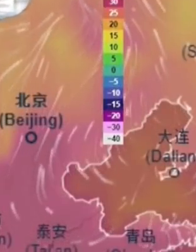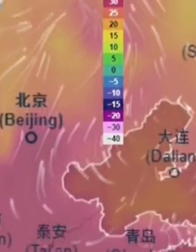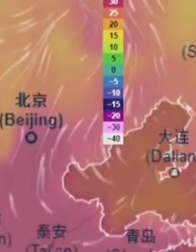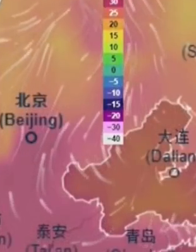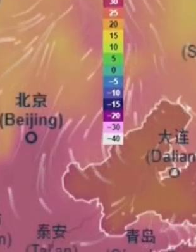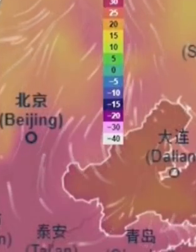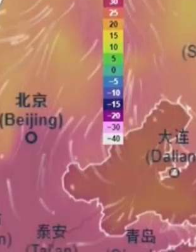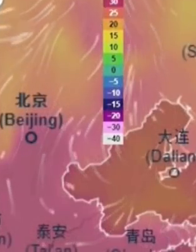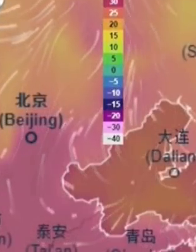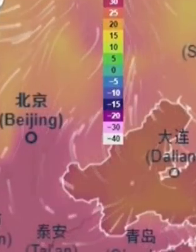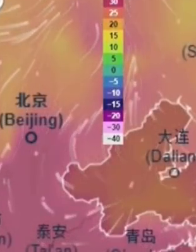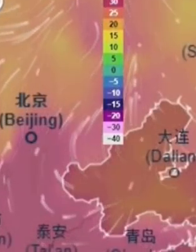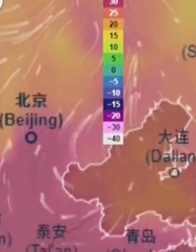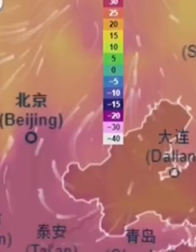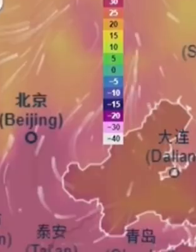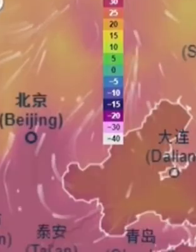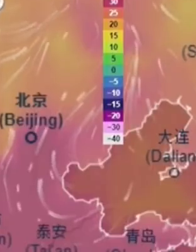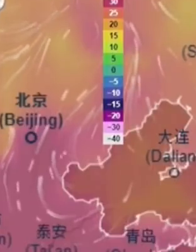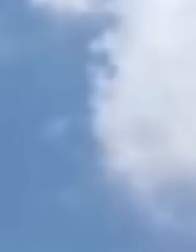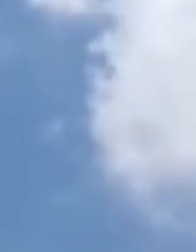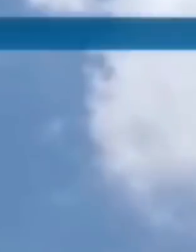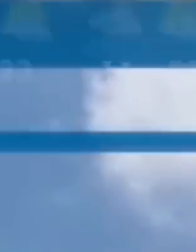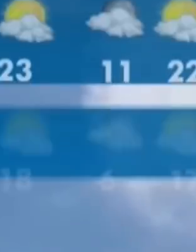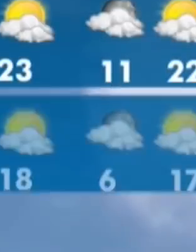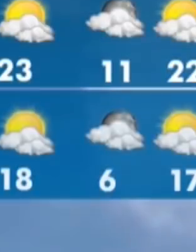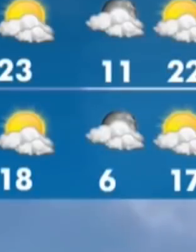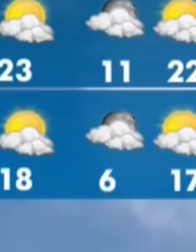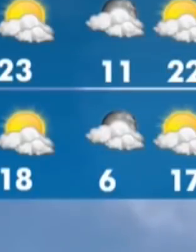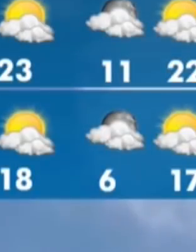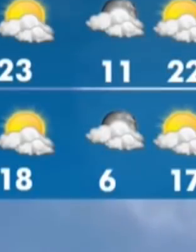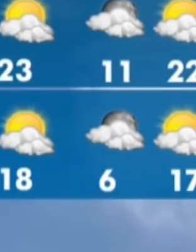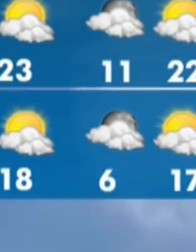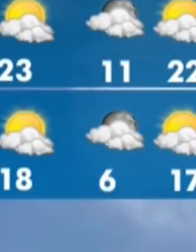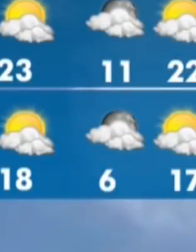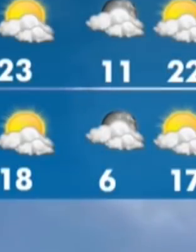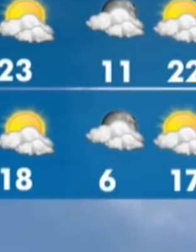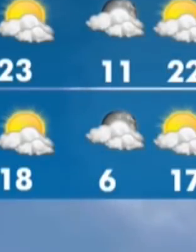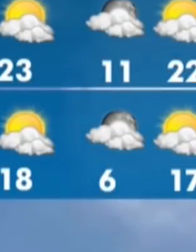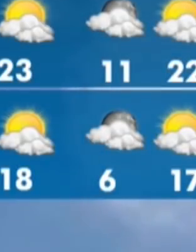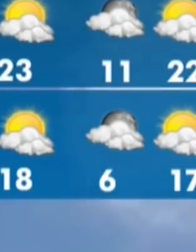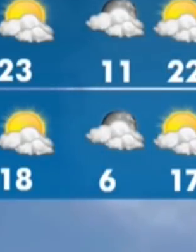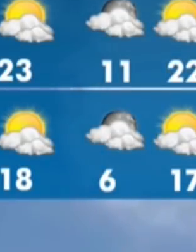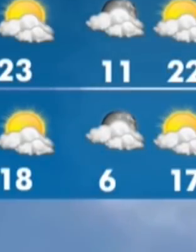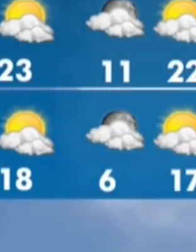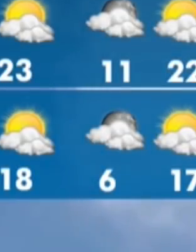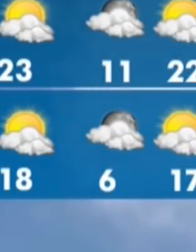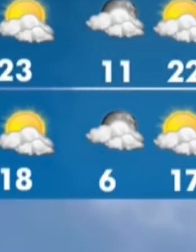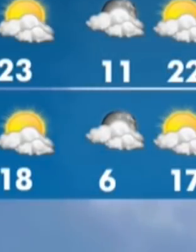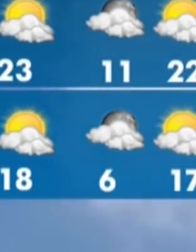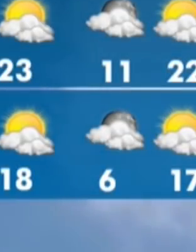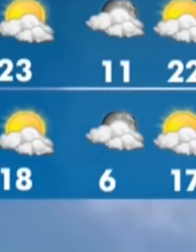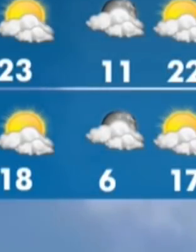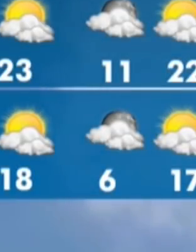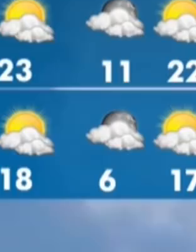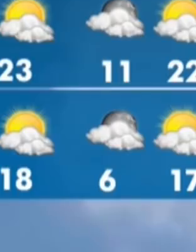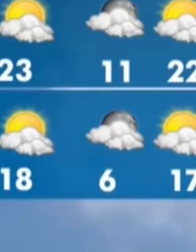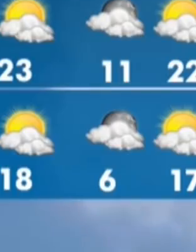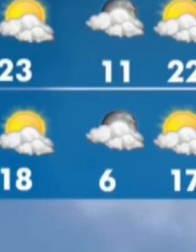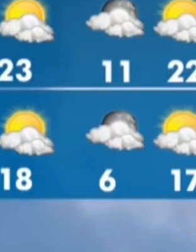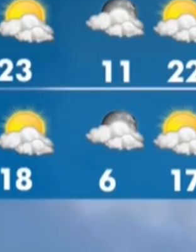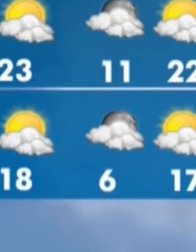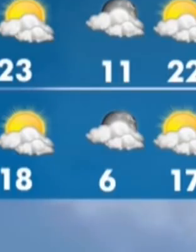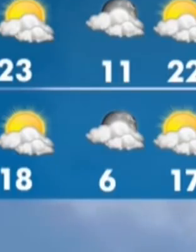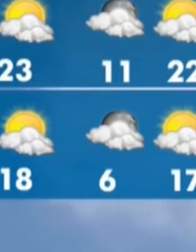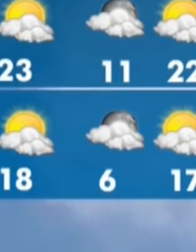нийт нутгийн цагаагаар мэдээллийг хүлээн авч үзнэ үү. Үлгэж шөндөө 12 өдөртөө 27 хэм дулаан. Улаан